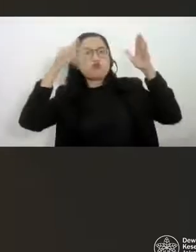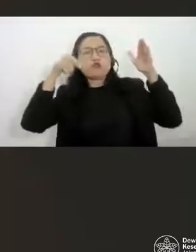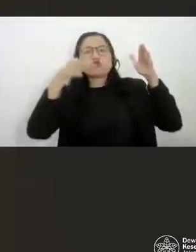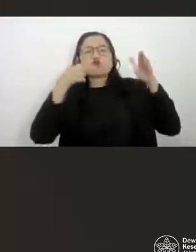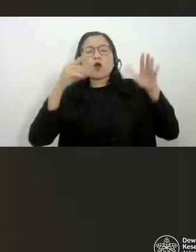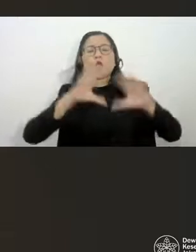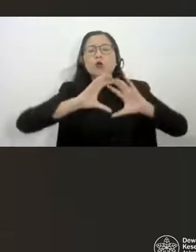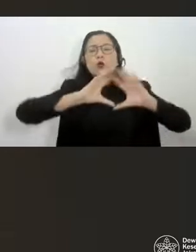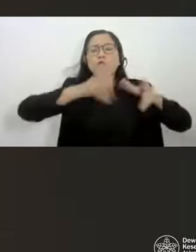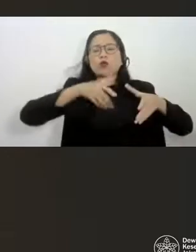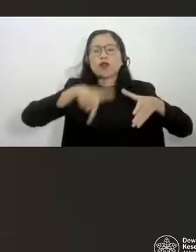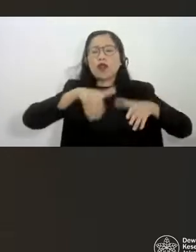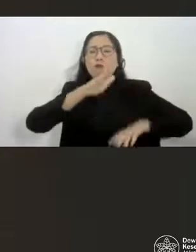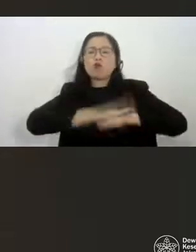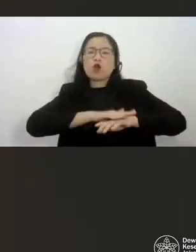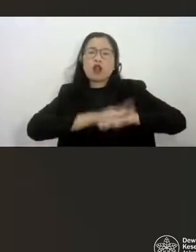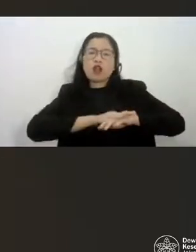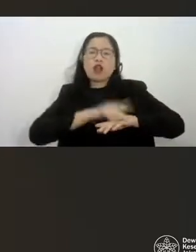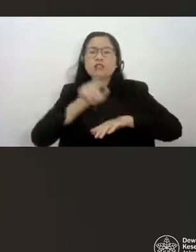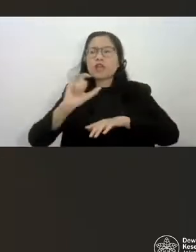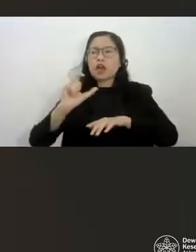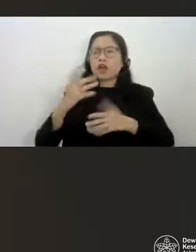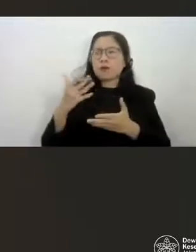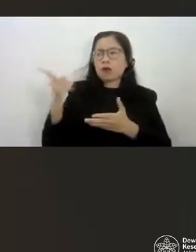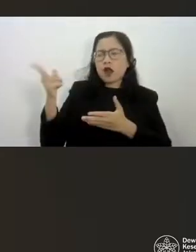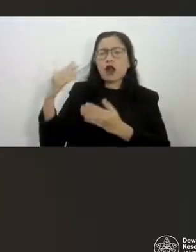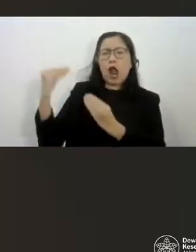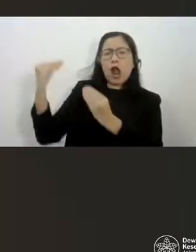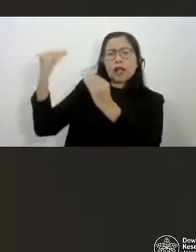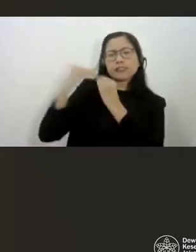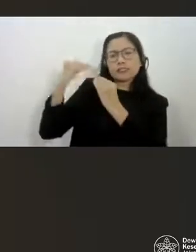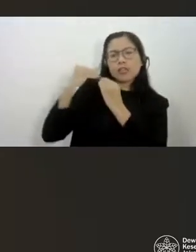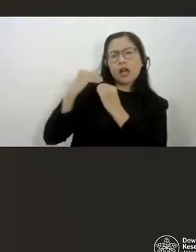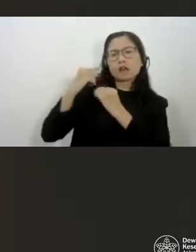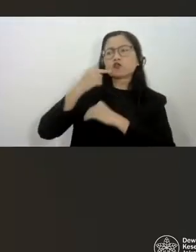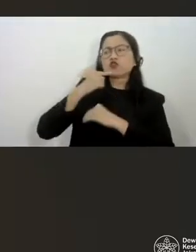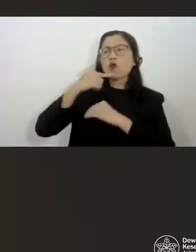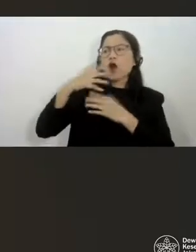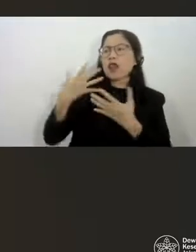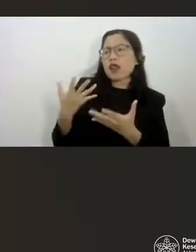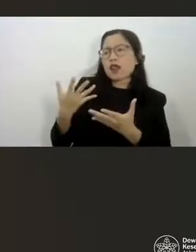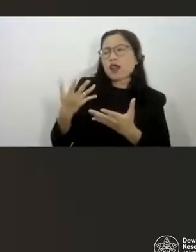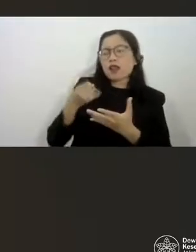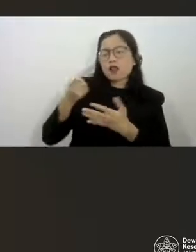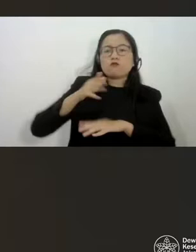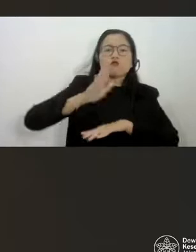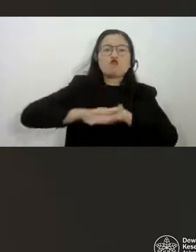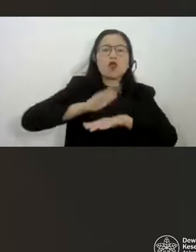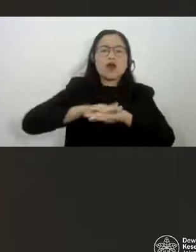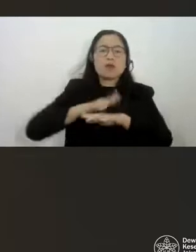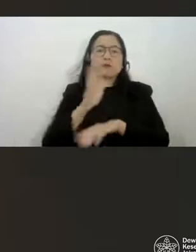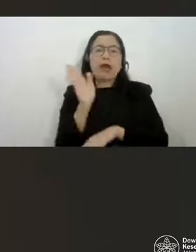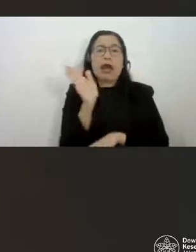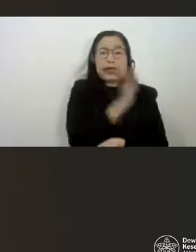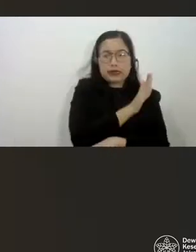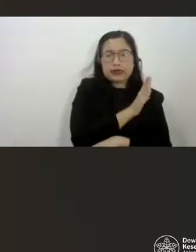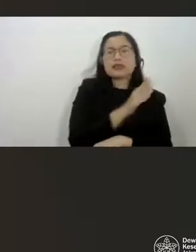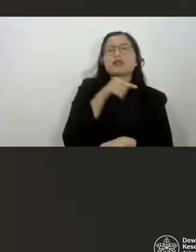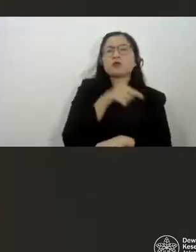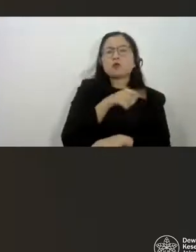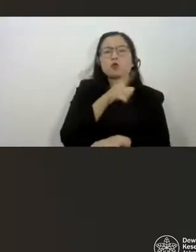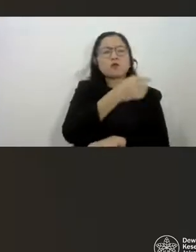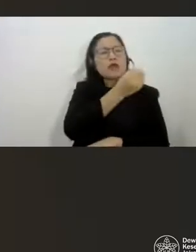kebudayaan. Dengan cara memukau, beliau memperkenalkan kepada kami tentang kebudayaan barat yang disebutnya